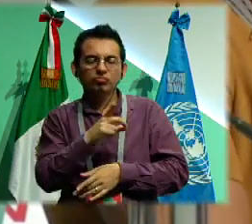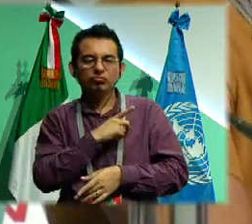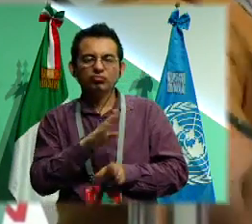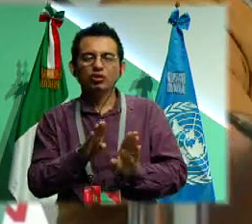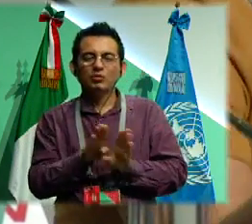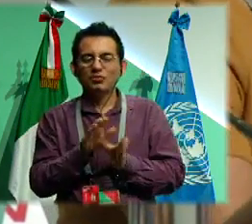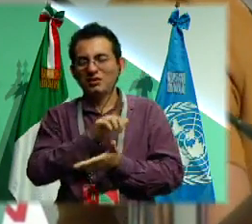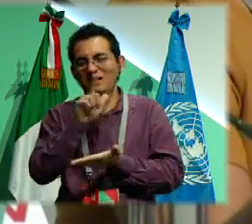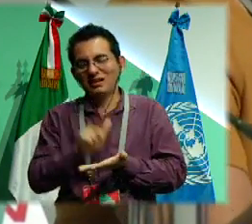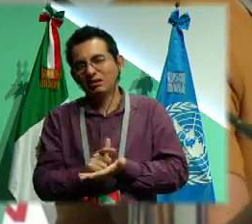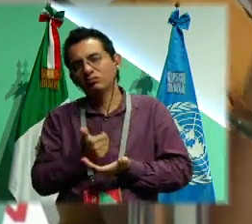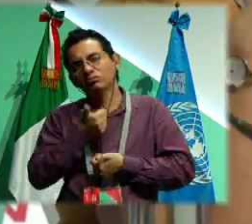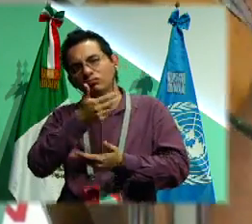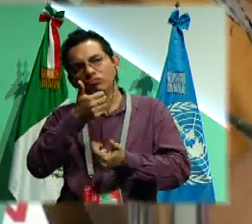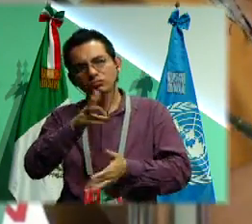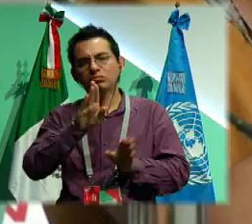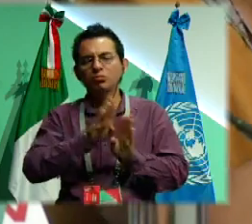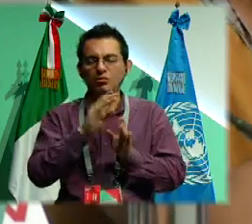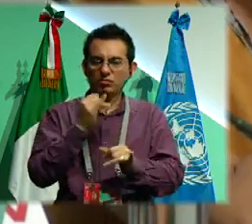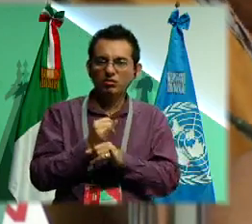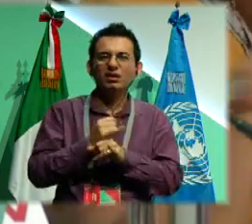avaient des garanties.